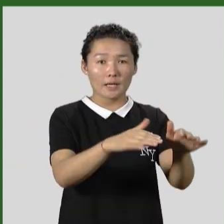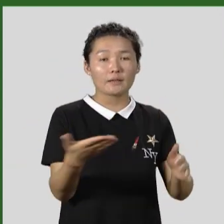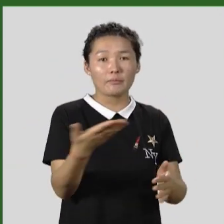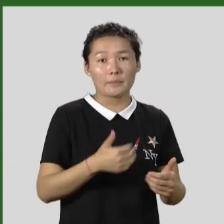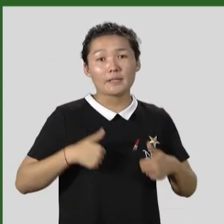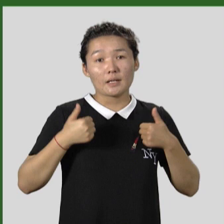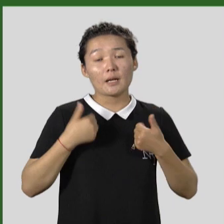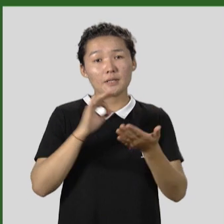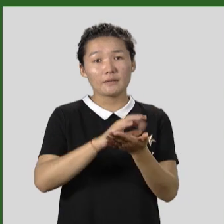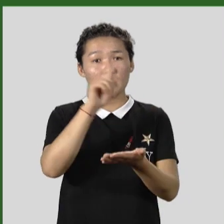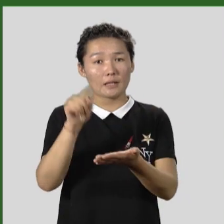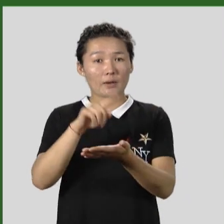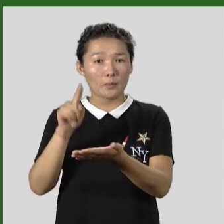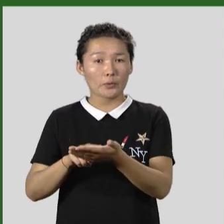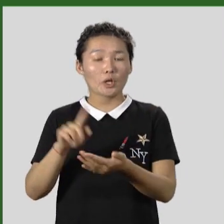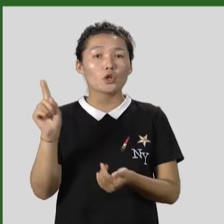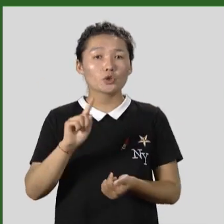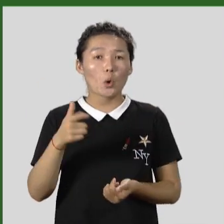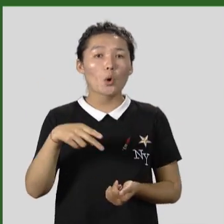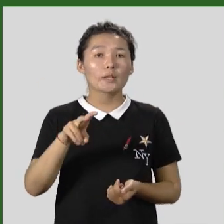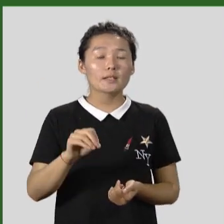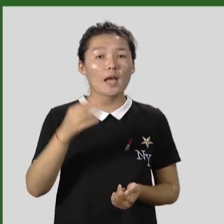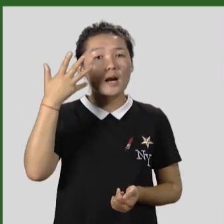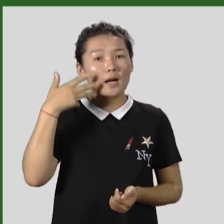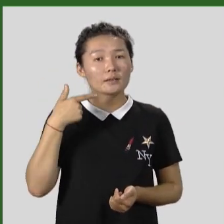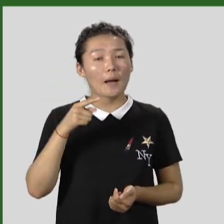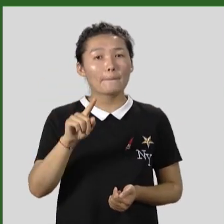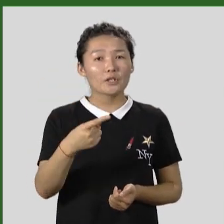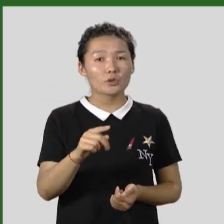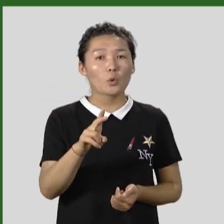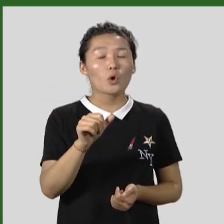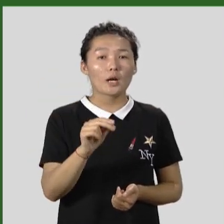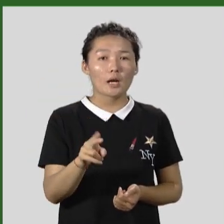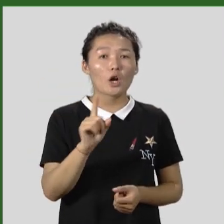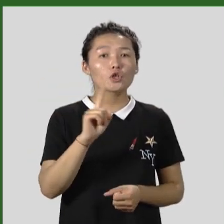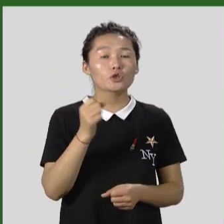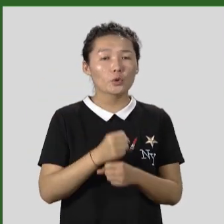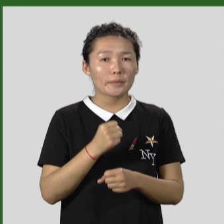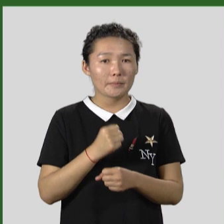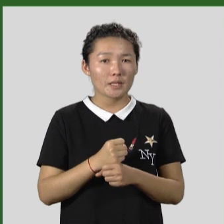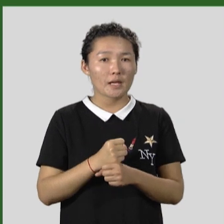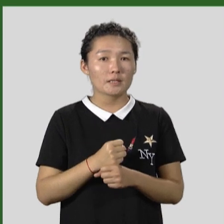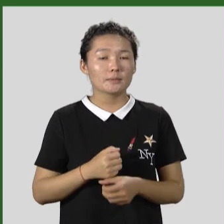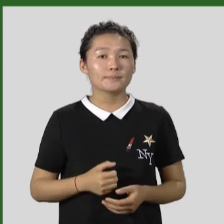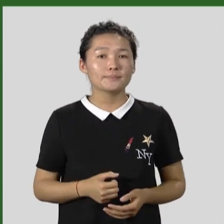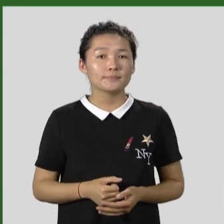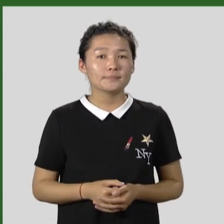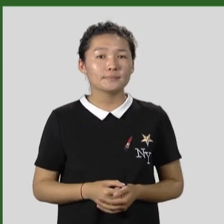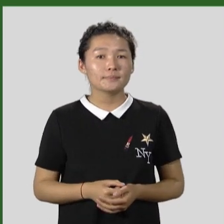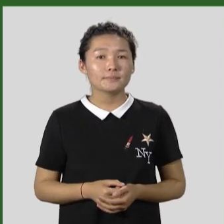вопросы. Что, где, когда, почему, как, что